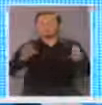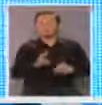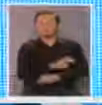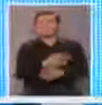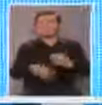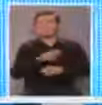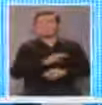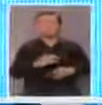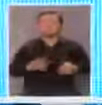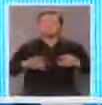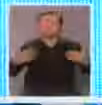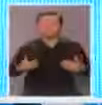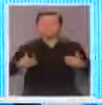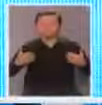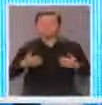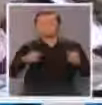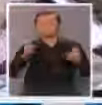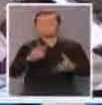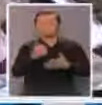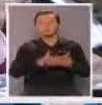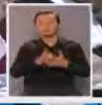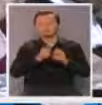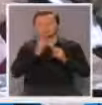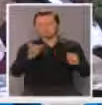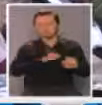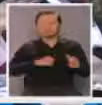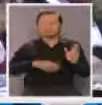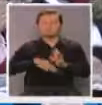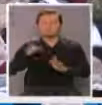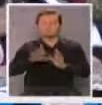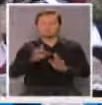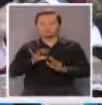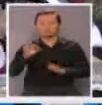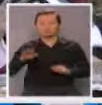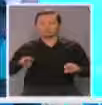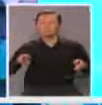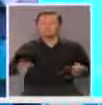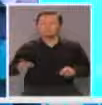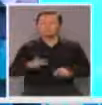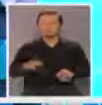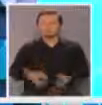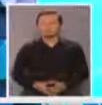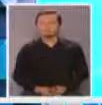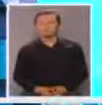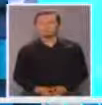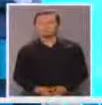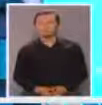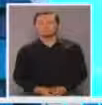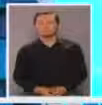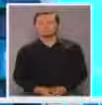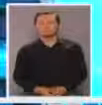медицинских работников с праздником, вручил благодарственные письма лучшим работникам от имени акима района.